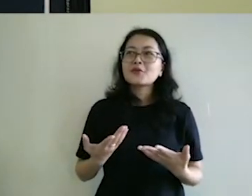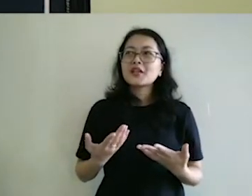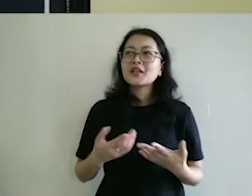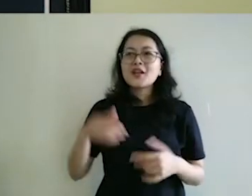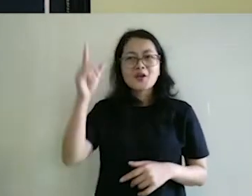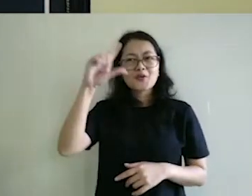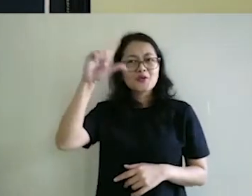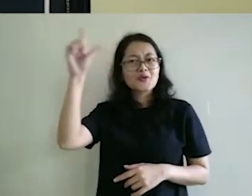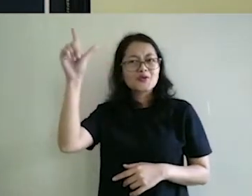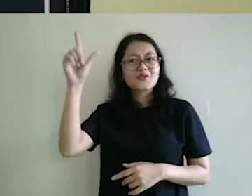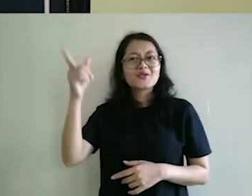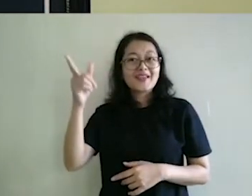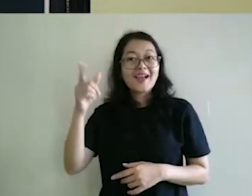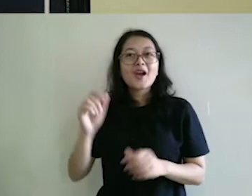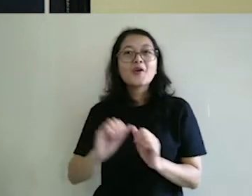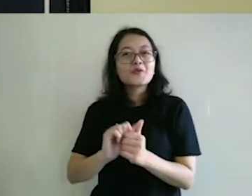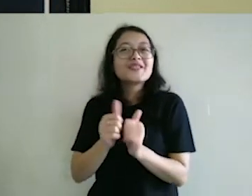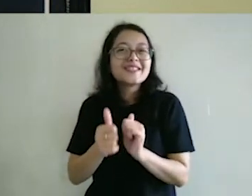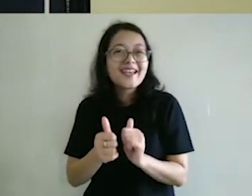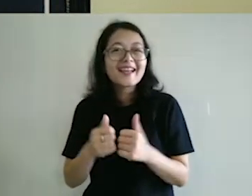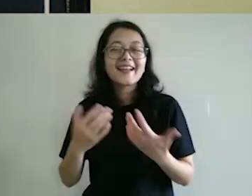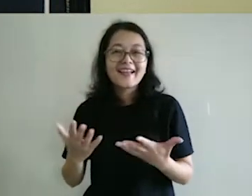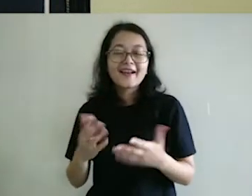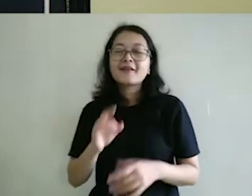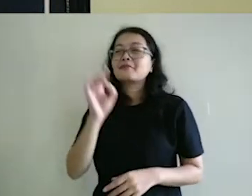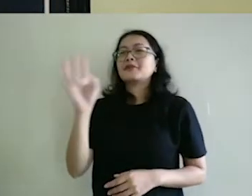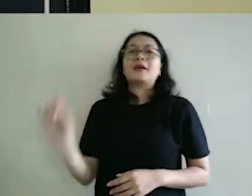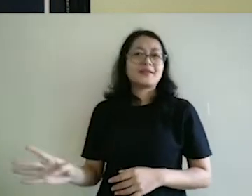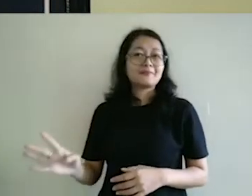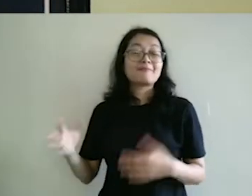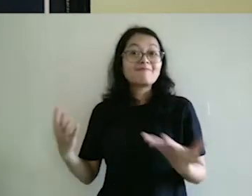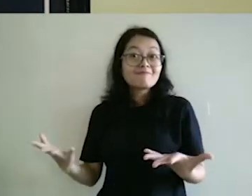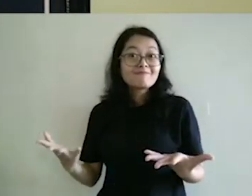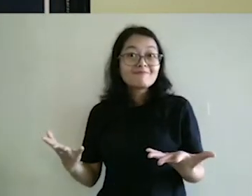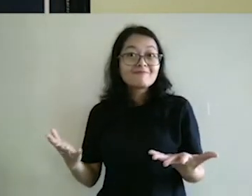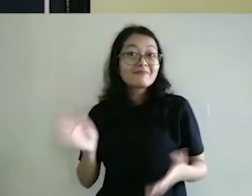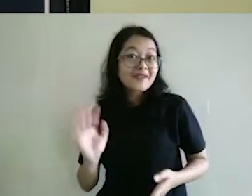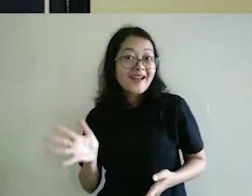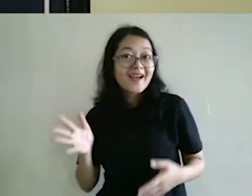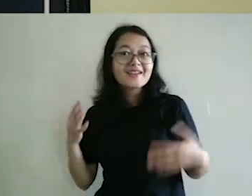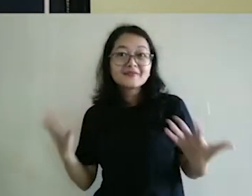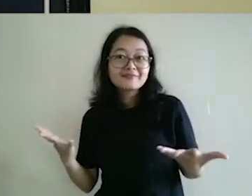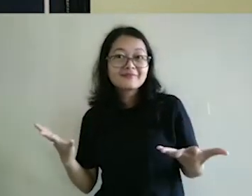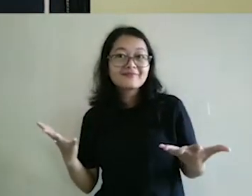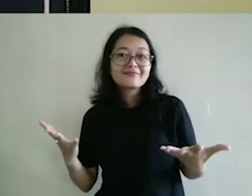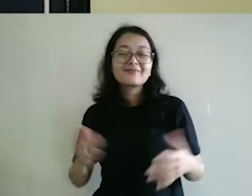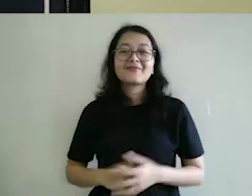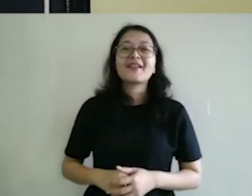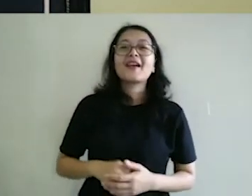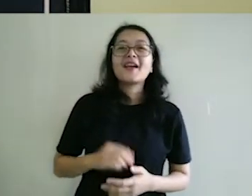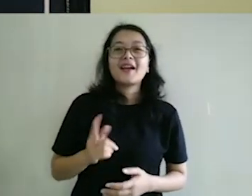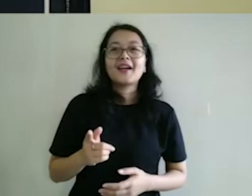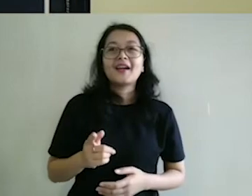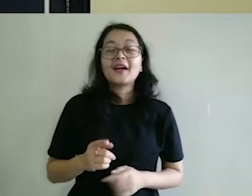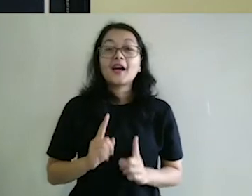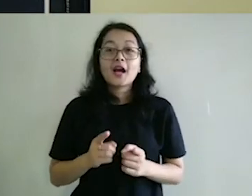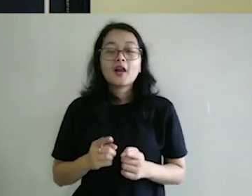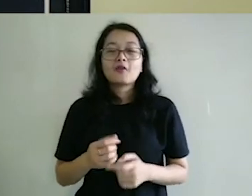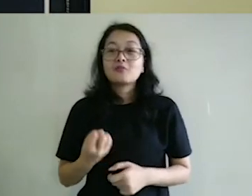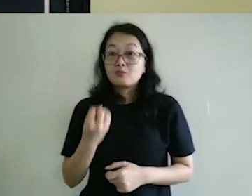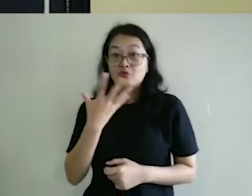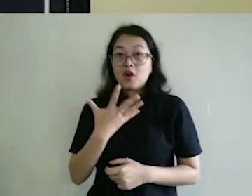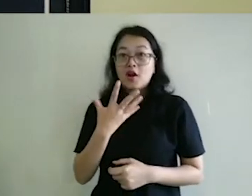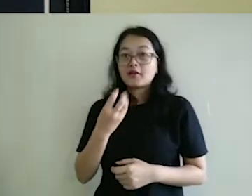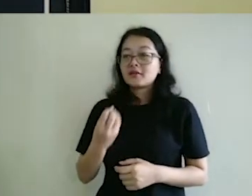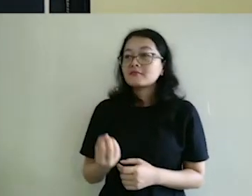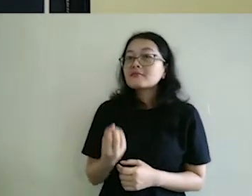lulus dalam ujian dan lain-lain. Teman-teman, ternyata memberi bunga itu tidak